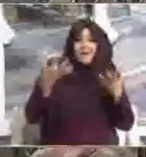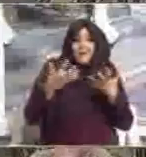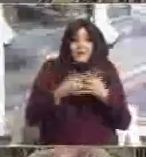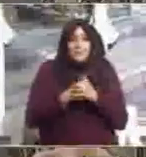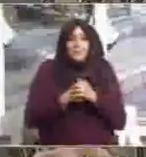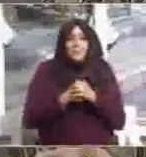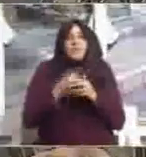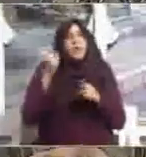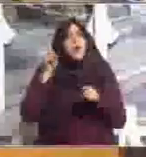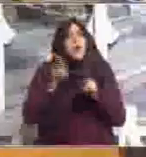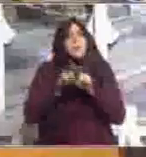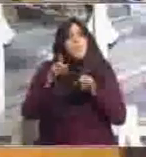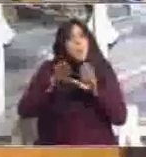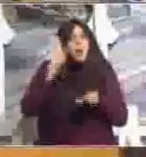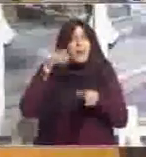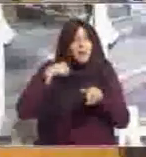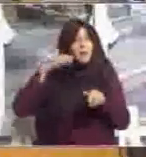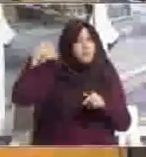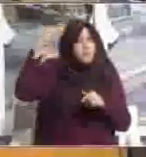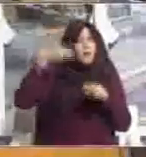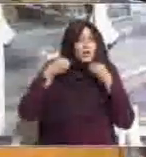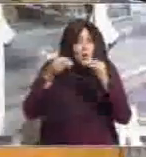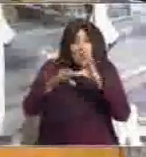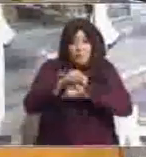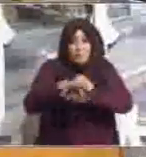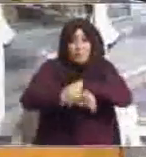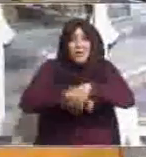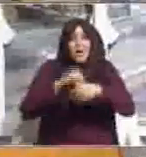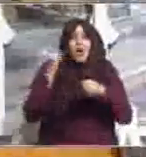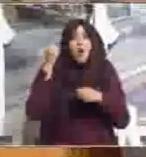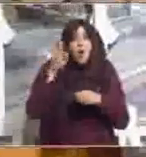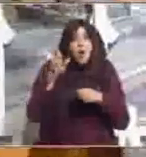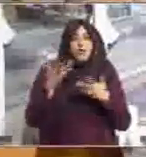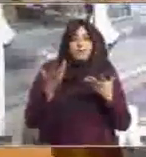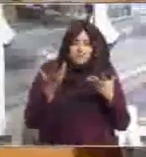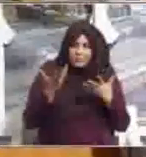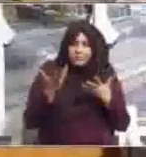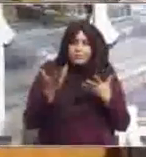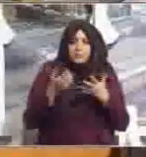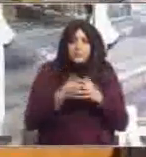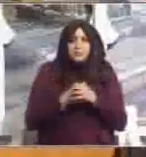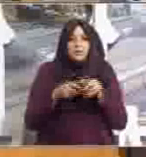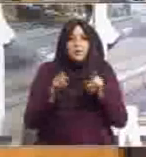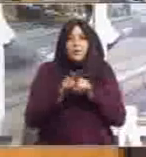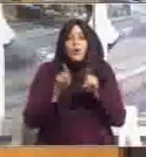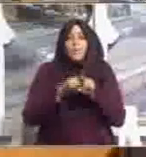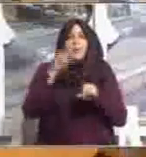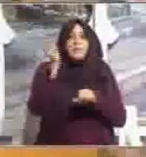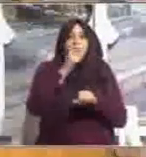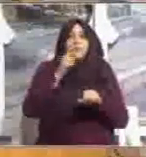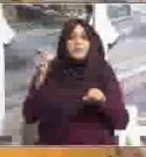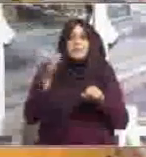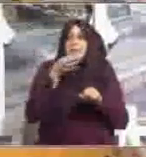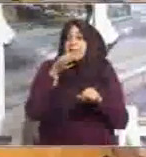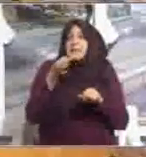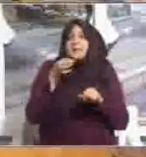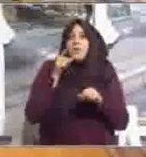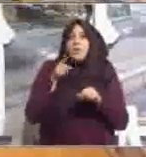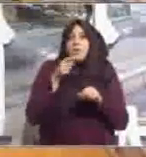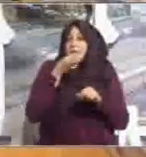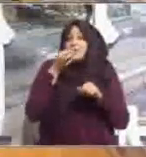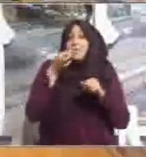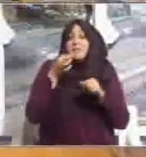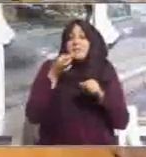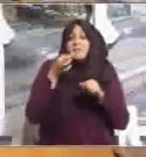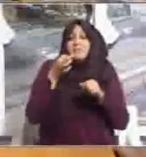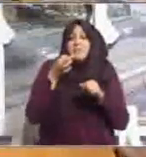قوة عظيمة نفسها في غزوة الأحزاب، وهم خايفين على روحهم ويبشرهم.